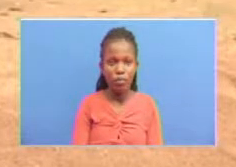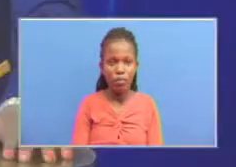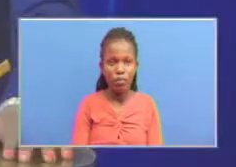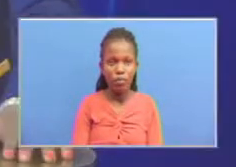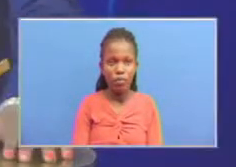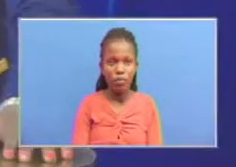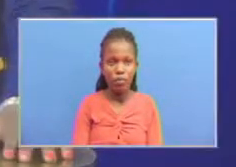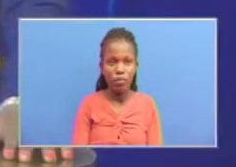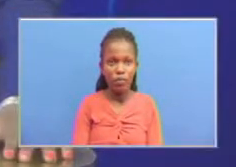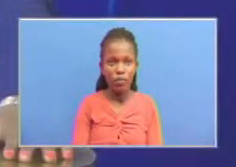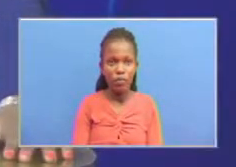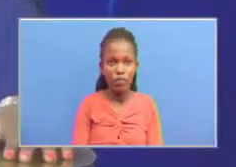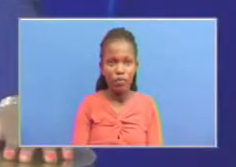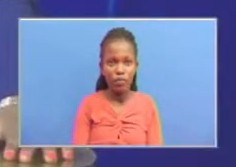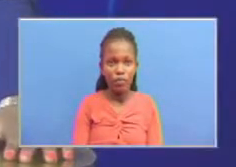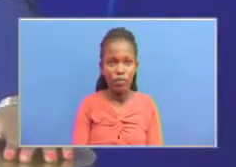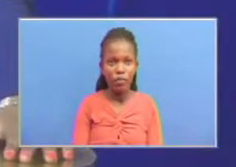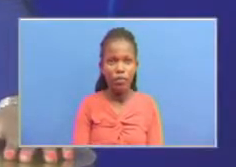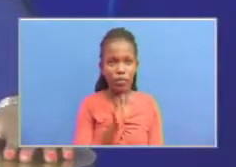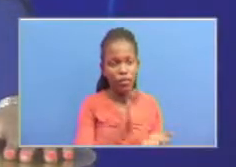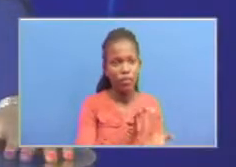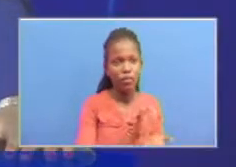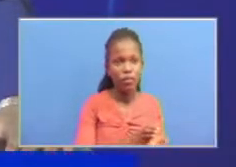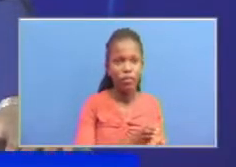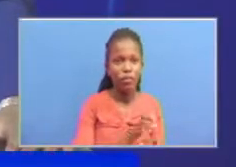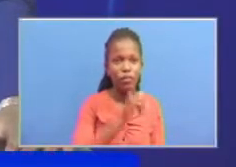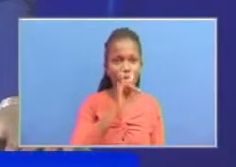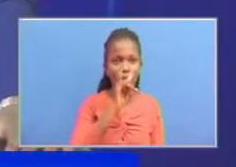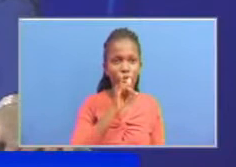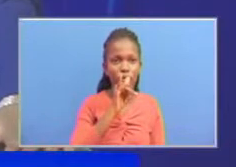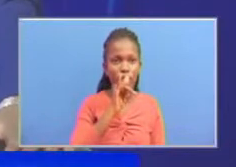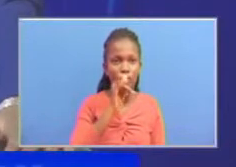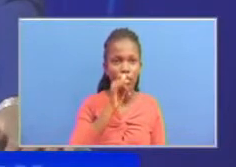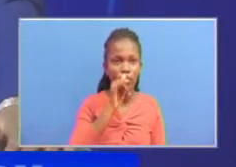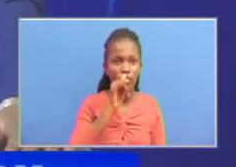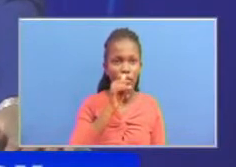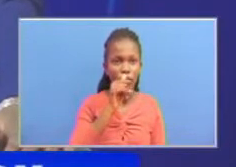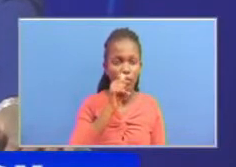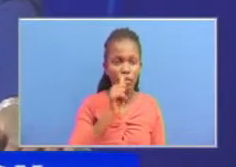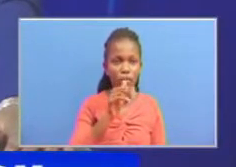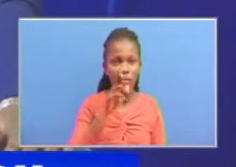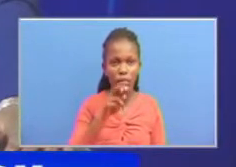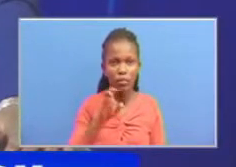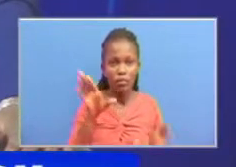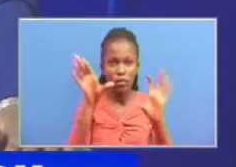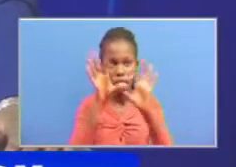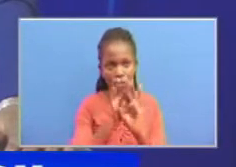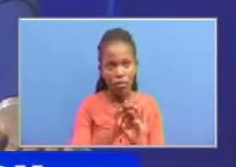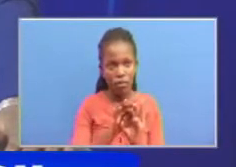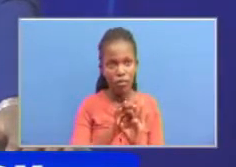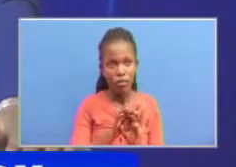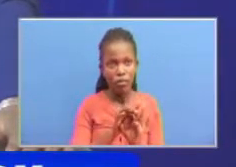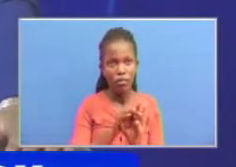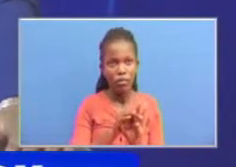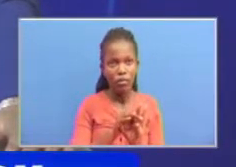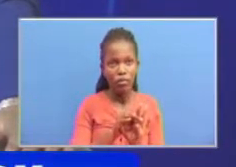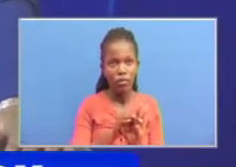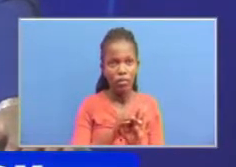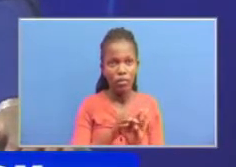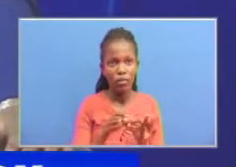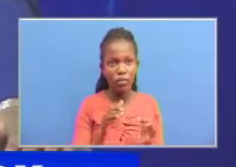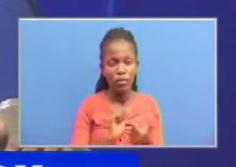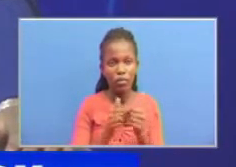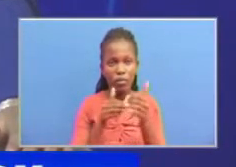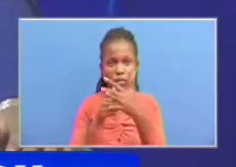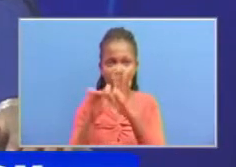mutesia Kambuni wa insurance wa EHAR nukwatanie na kambuni wa Mauneni. Ula utongwe tie